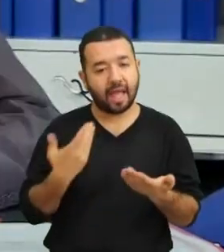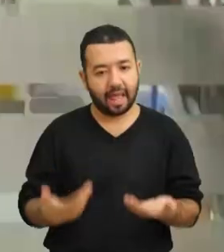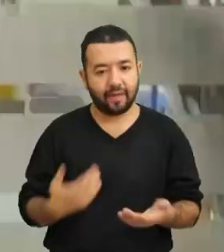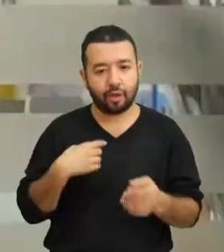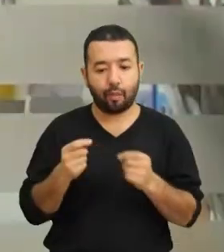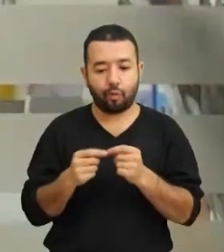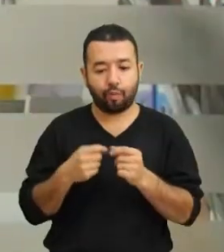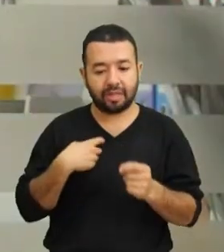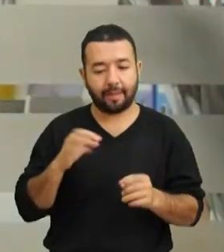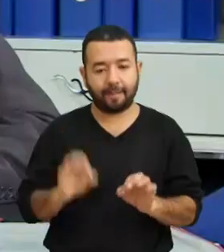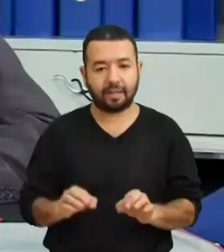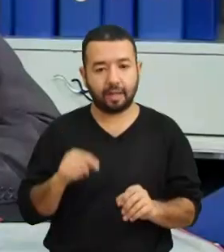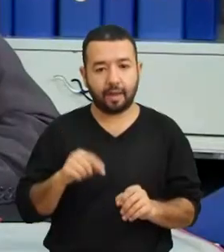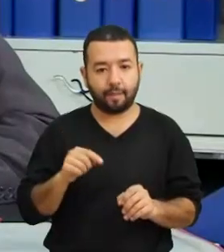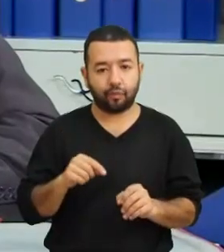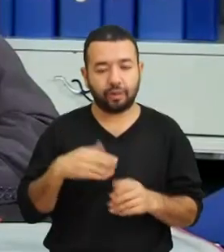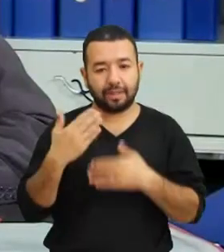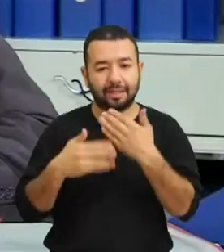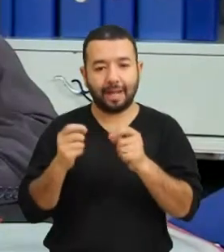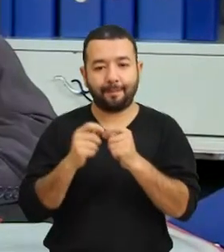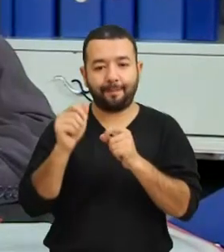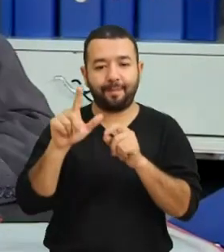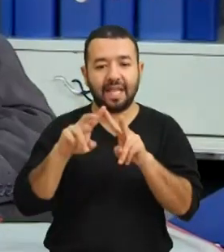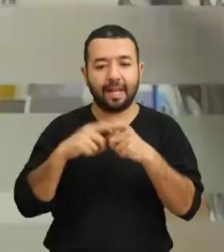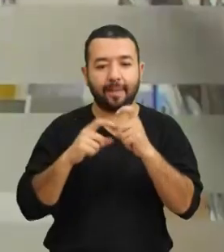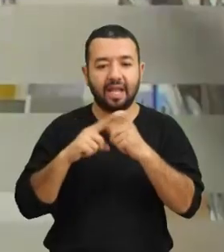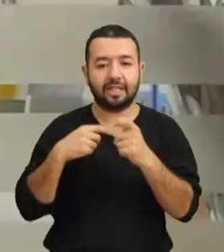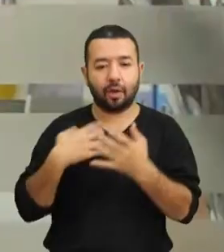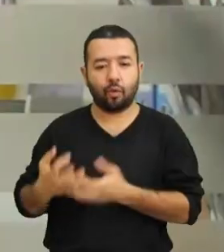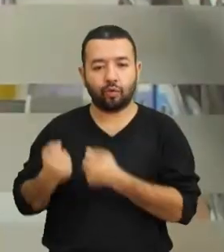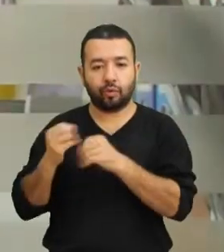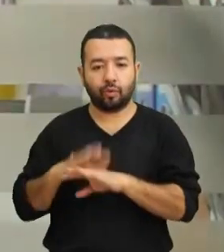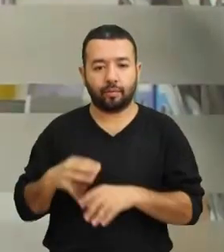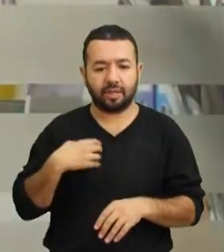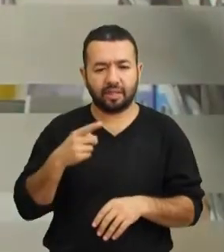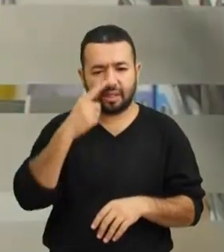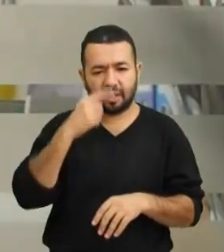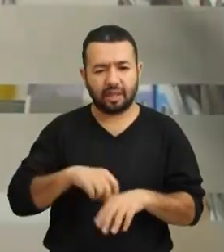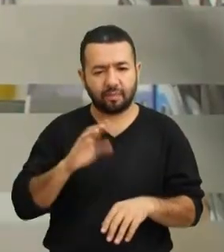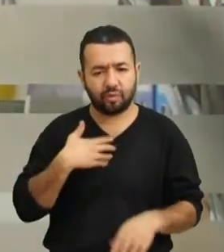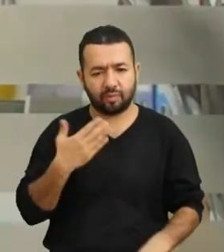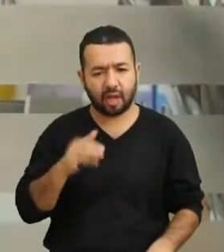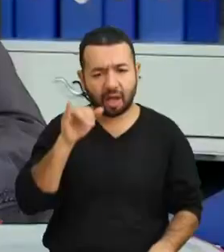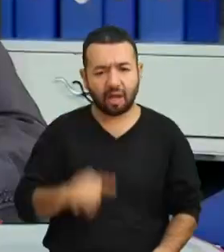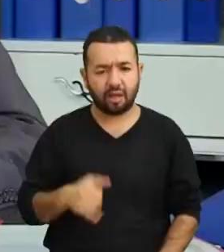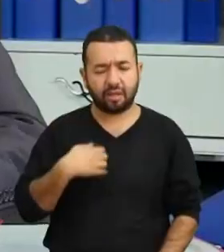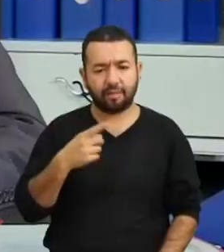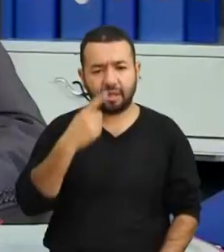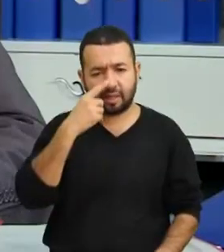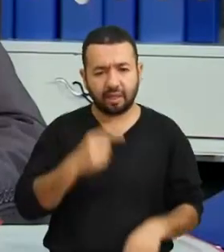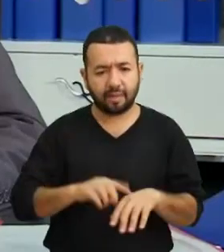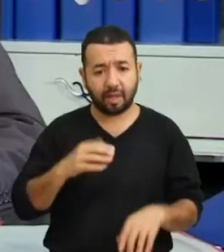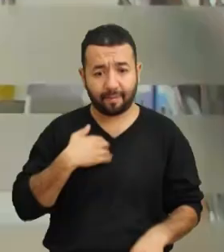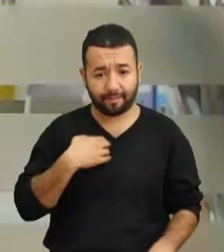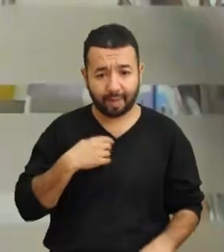Bulmacaya başladım. Bu sayede bilmece illetinden kurtuldum çok şükür. Yani size inanamıyorum ya. Hakikaten inanamıyorum. Ya